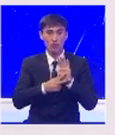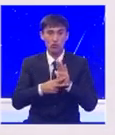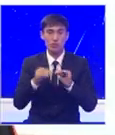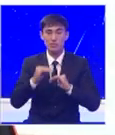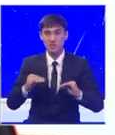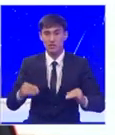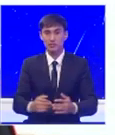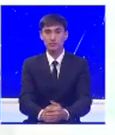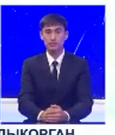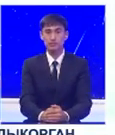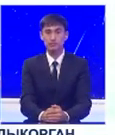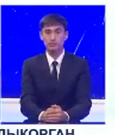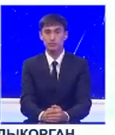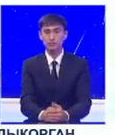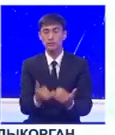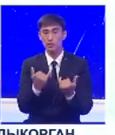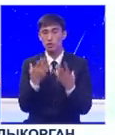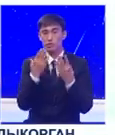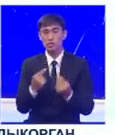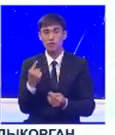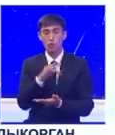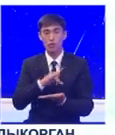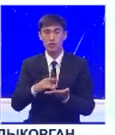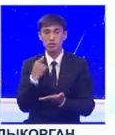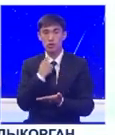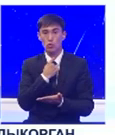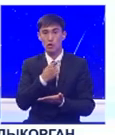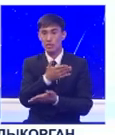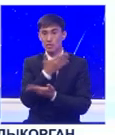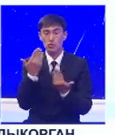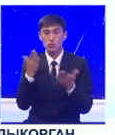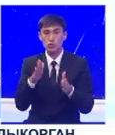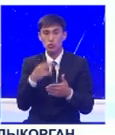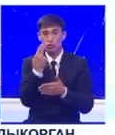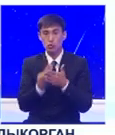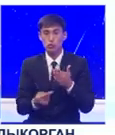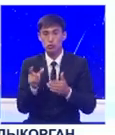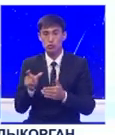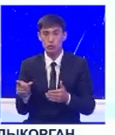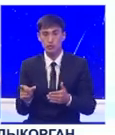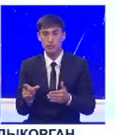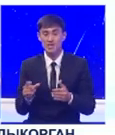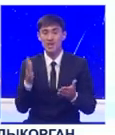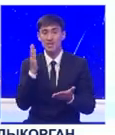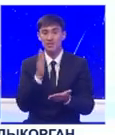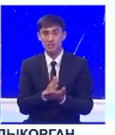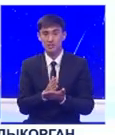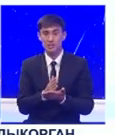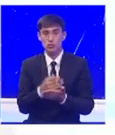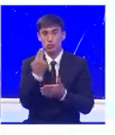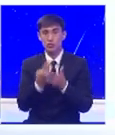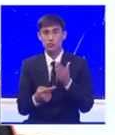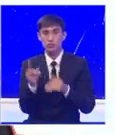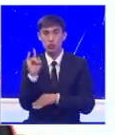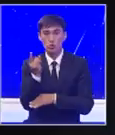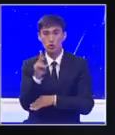– дети. На сегодняшний день в городе Талдыкурган нету незафиксированных случаев утонувших. Есть утонувший